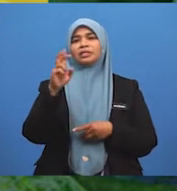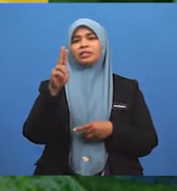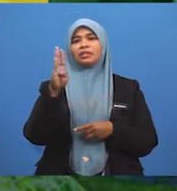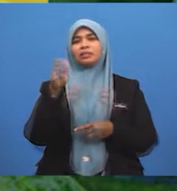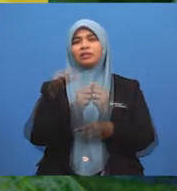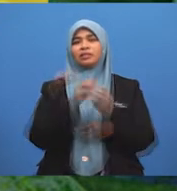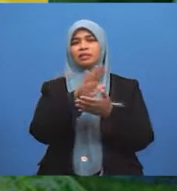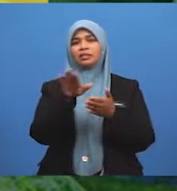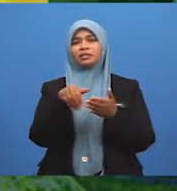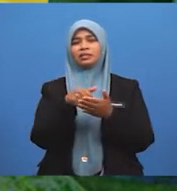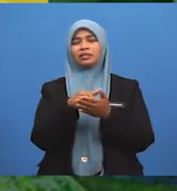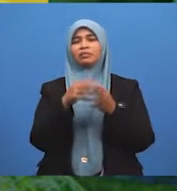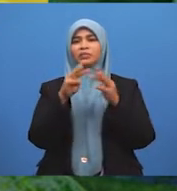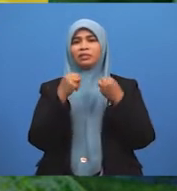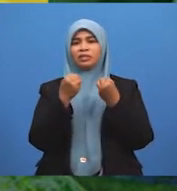Hutania.